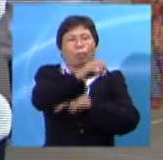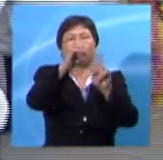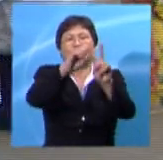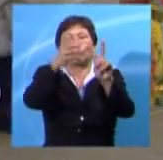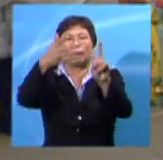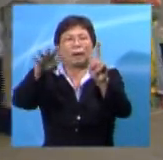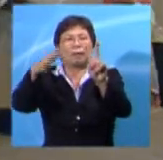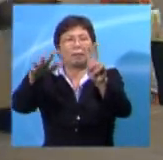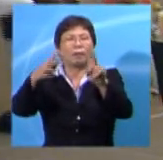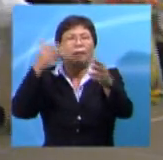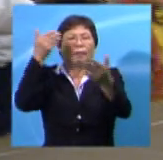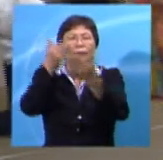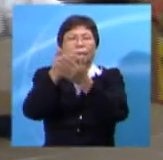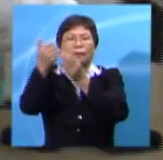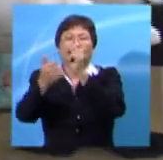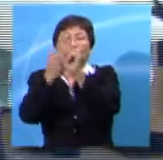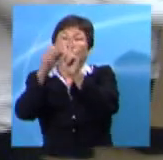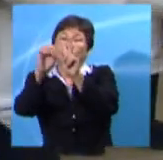2015ing